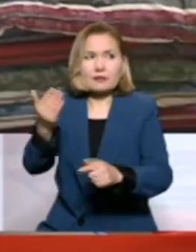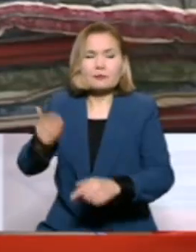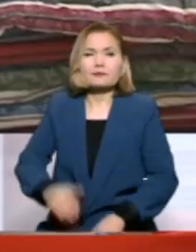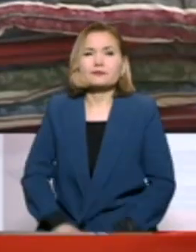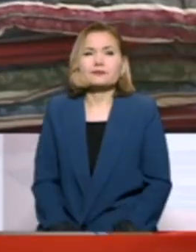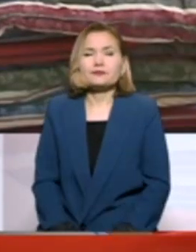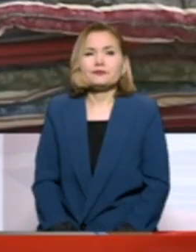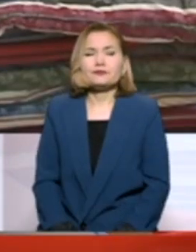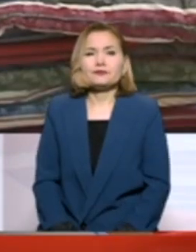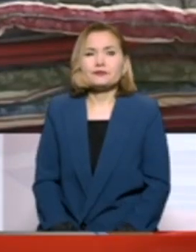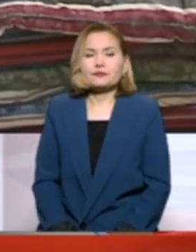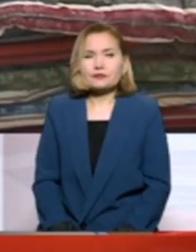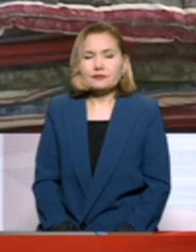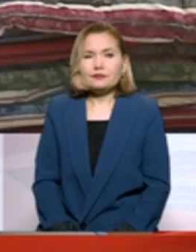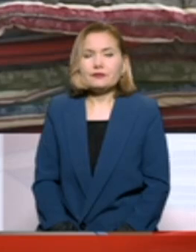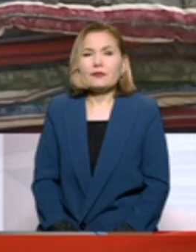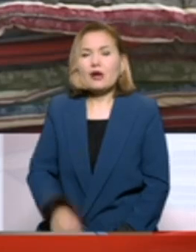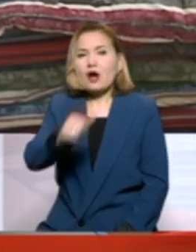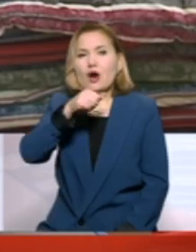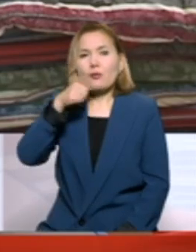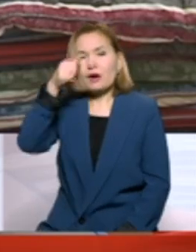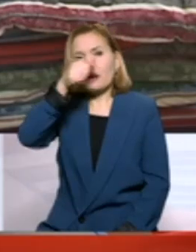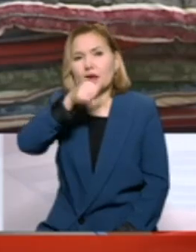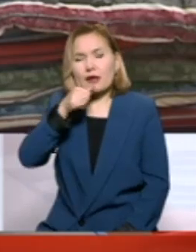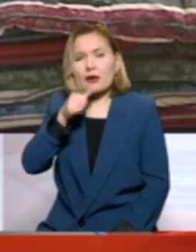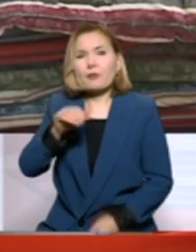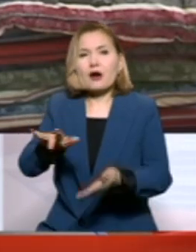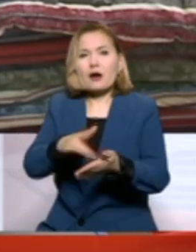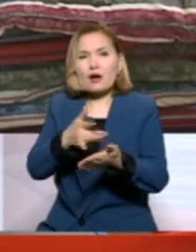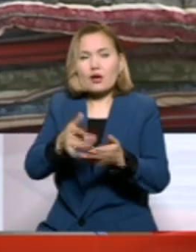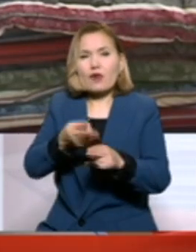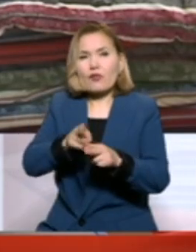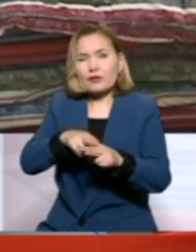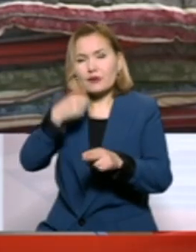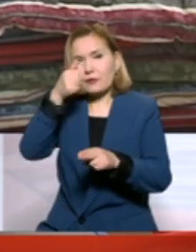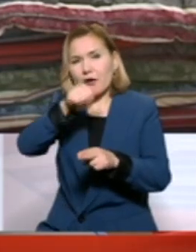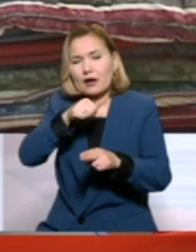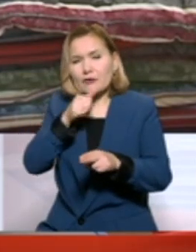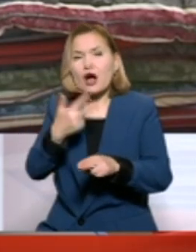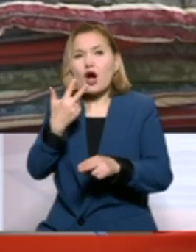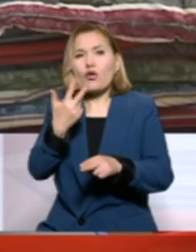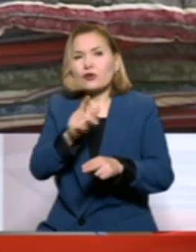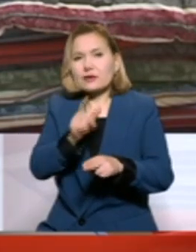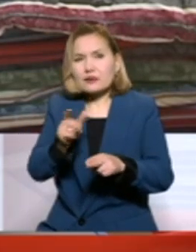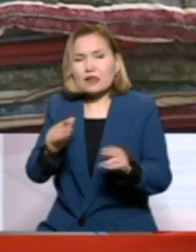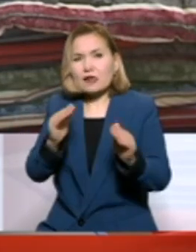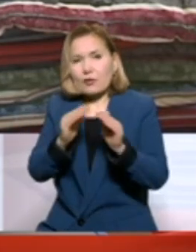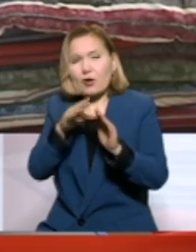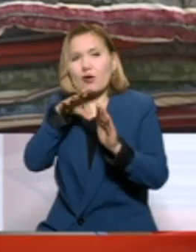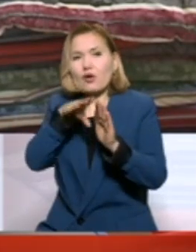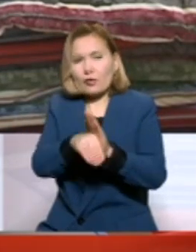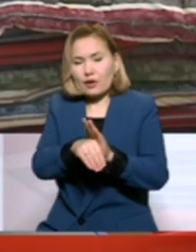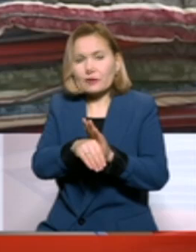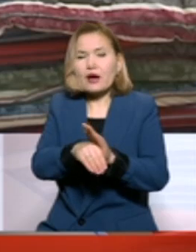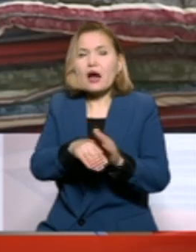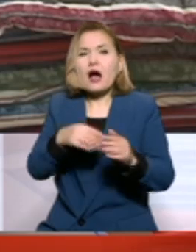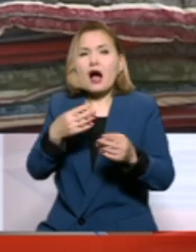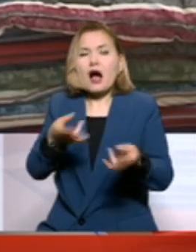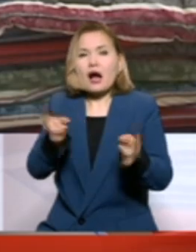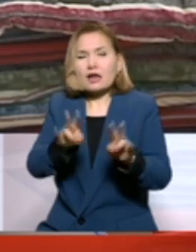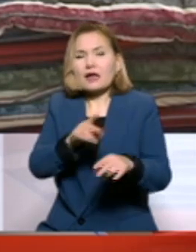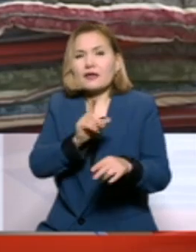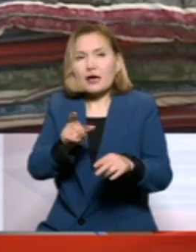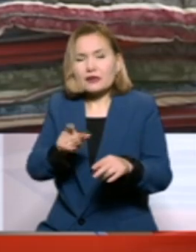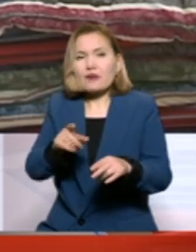По прошлым годам могу сказать, что өткен жылдардың есебімен алсақ, бұл жерге шамамен 30 шақты адам келеді. Қалғандары туыстарын паналай.